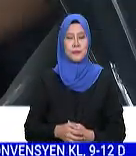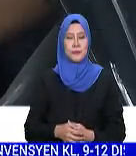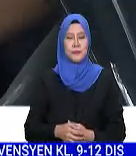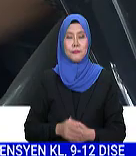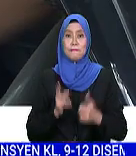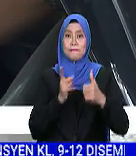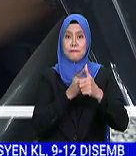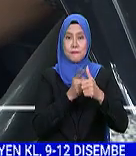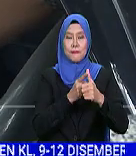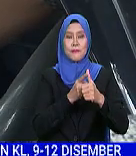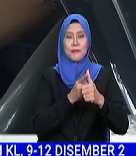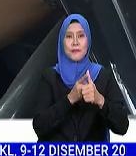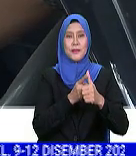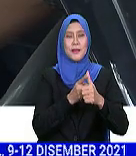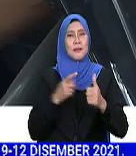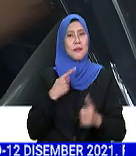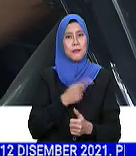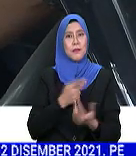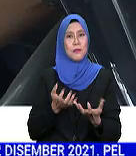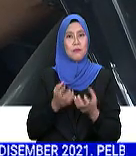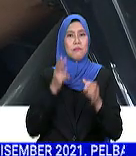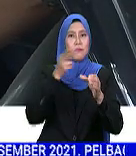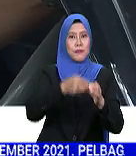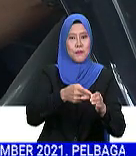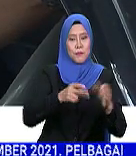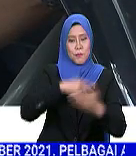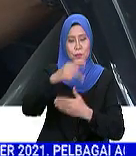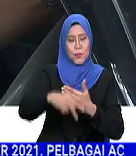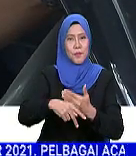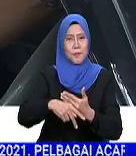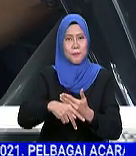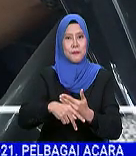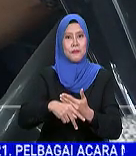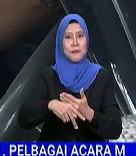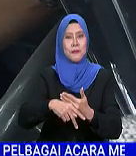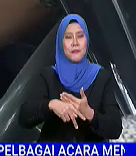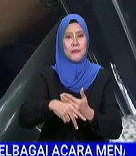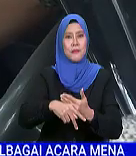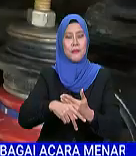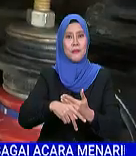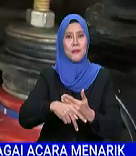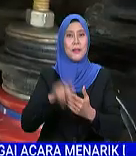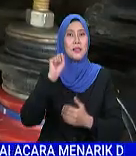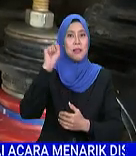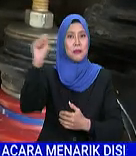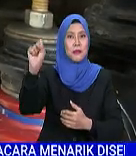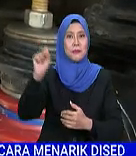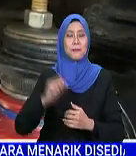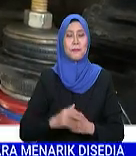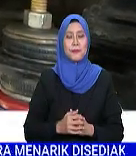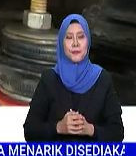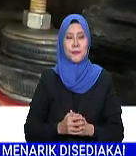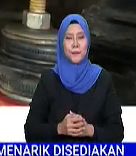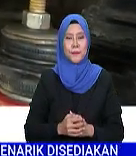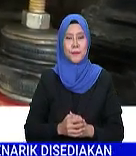Okey, pertama sekali kita rasa terpanggil lah untuk menyertai program kali ini yang berlangsung di Sabah. Ini